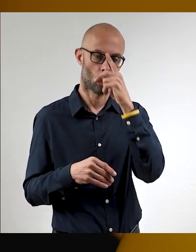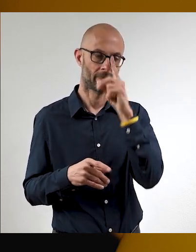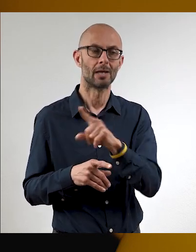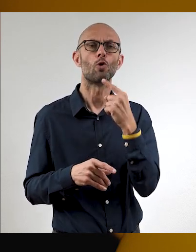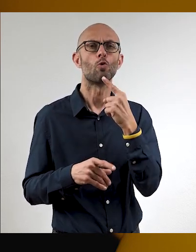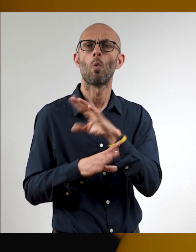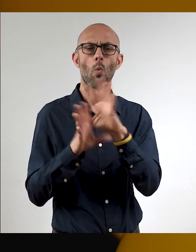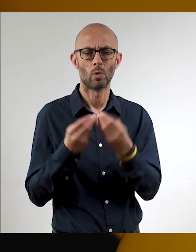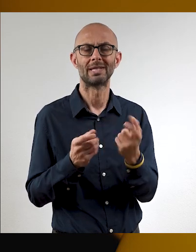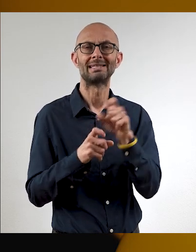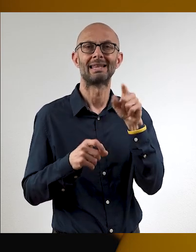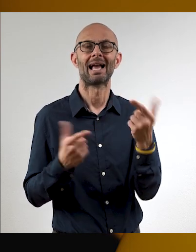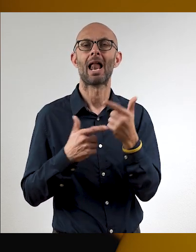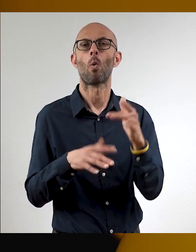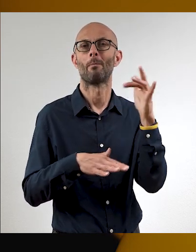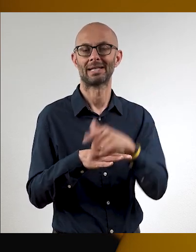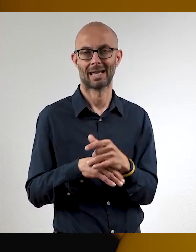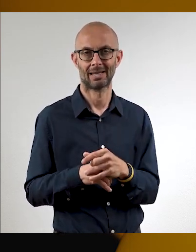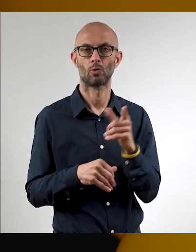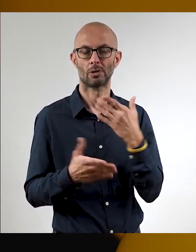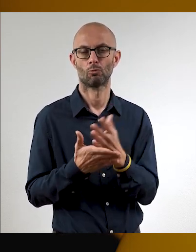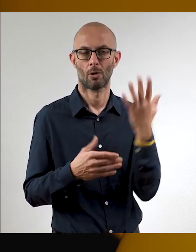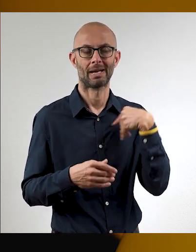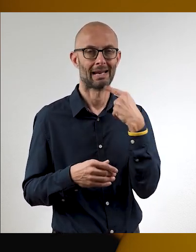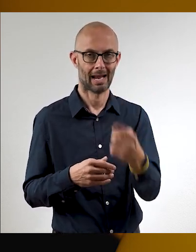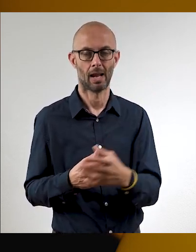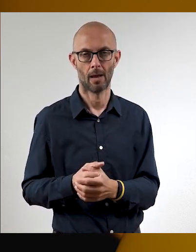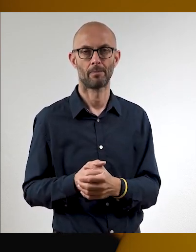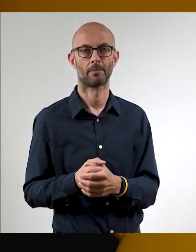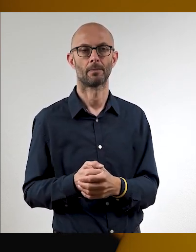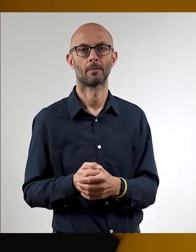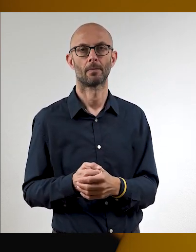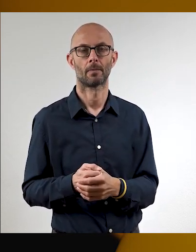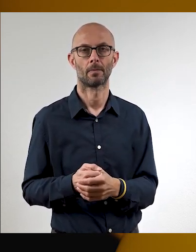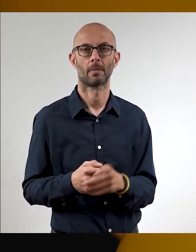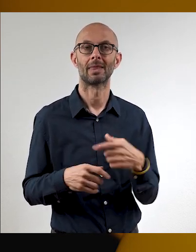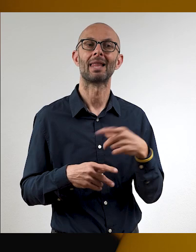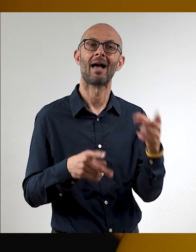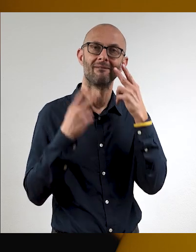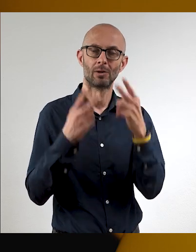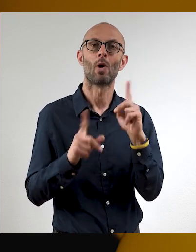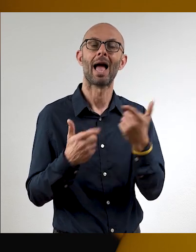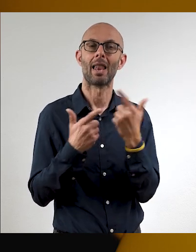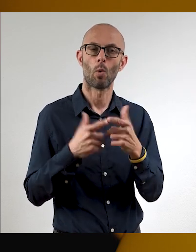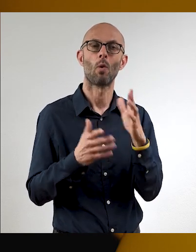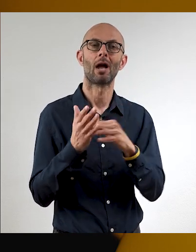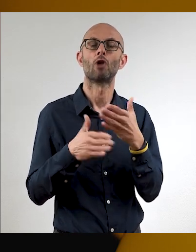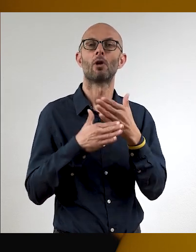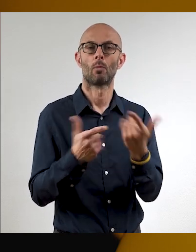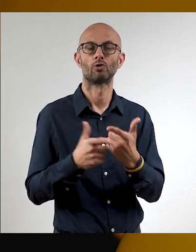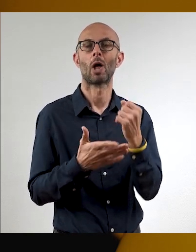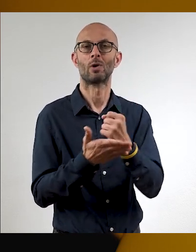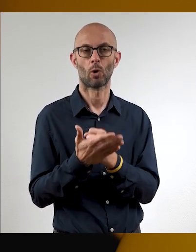In kdo vse je še zaradi tega lahko prizadet? To sem že prej omenila. A ne? Da vidijo, kaj lahko, kakšno pomoč